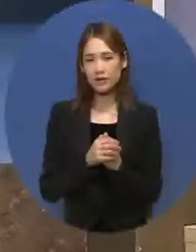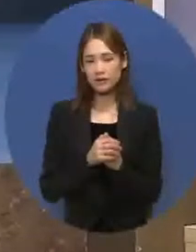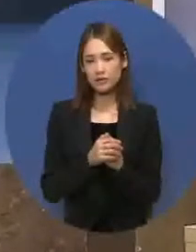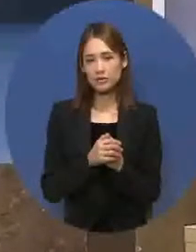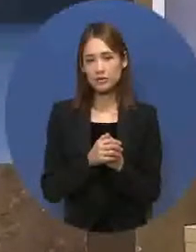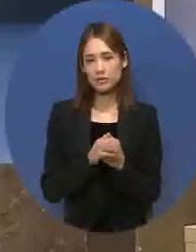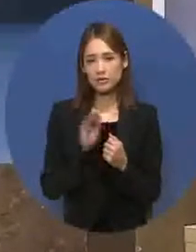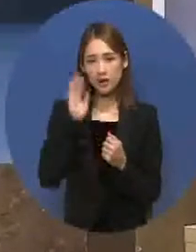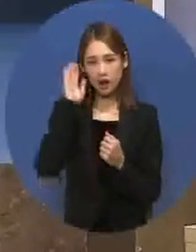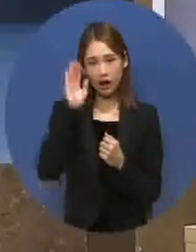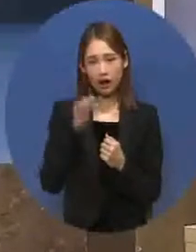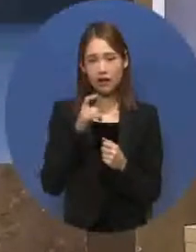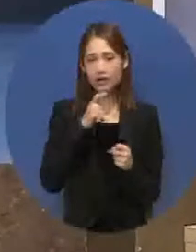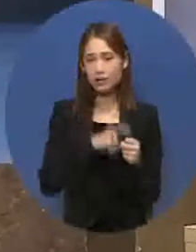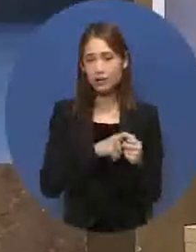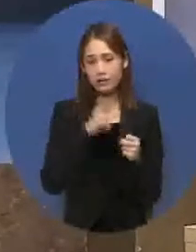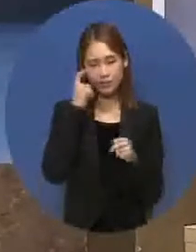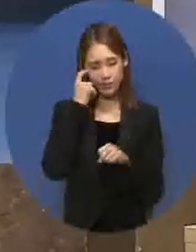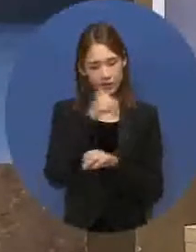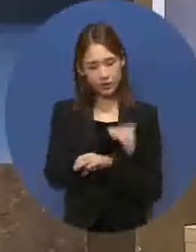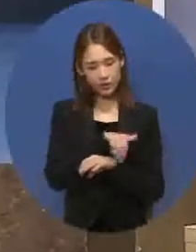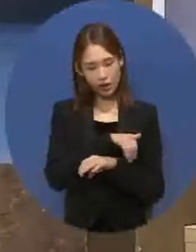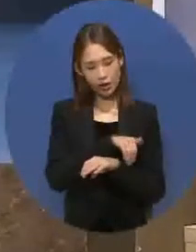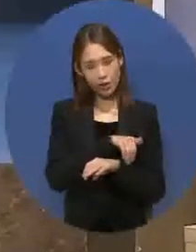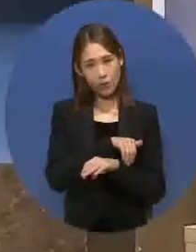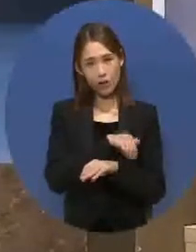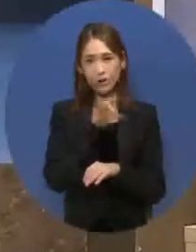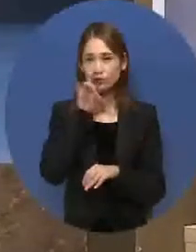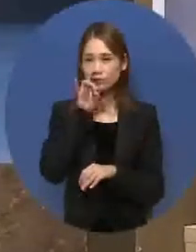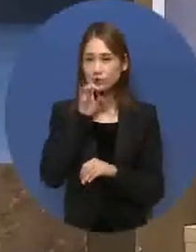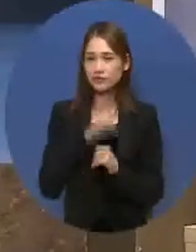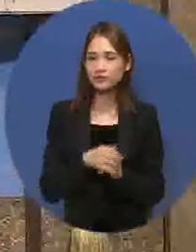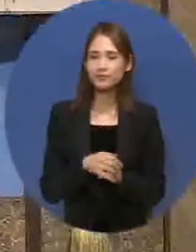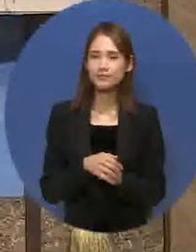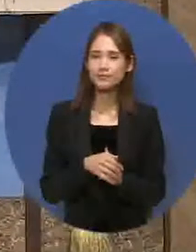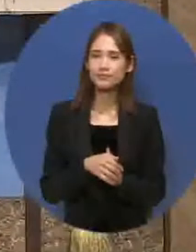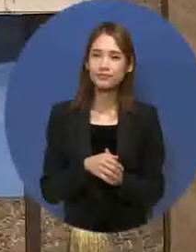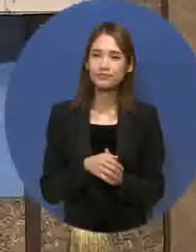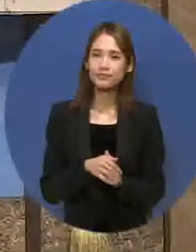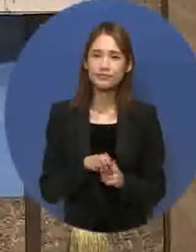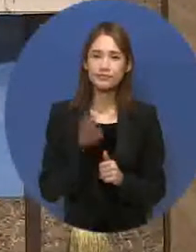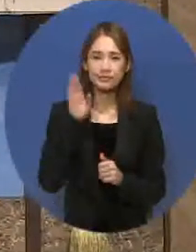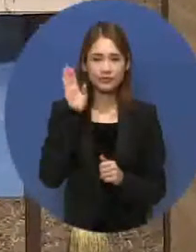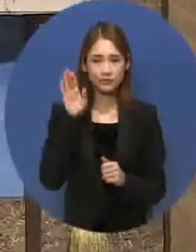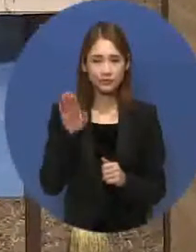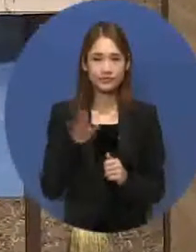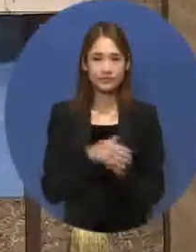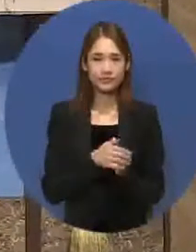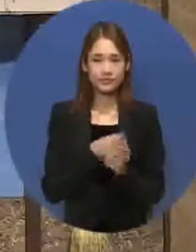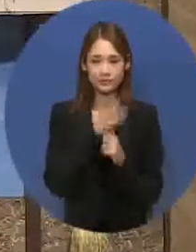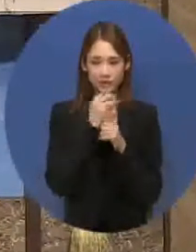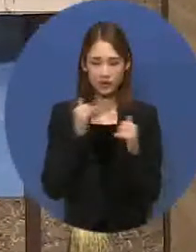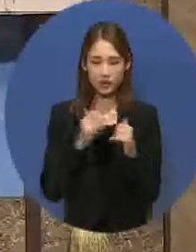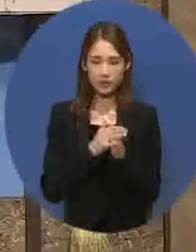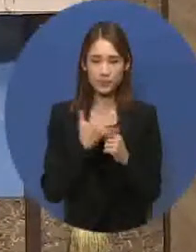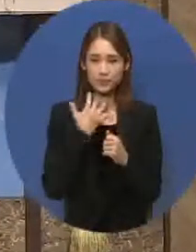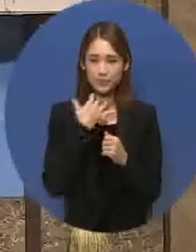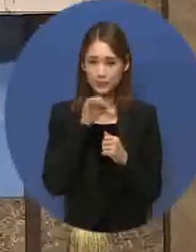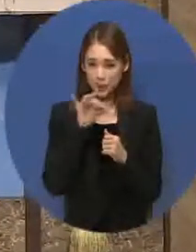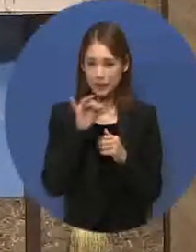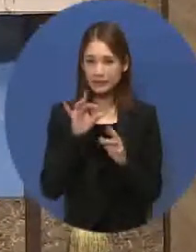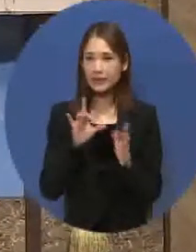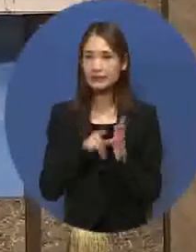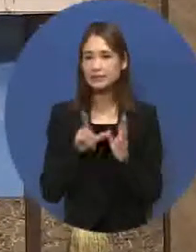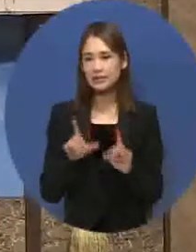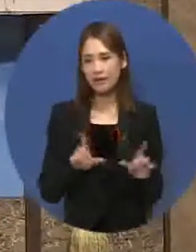그렇다면 앞으로의 예. 목표와 계획이 궁금합니다. 예. 앞으로 우리 노인들이 이제